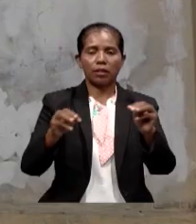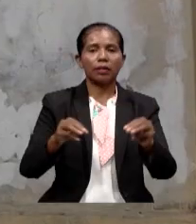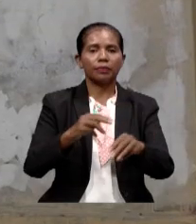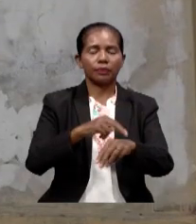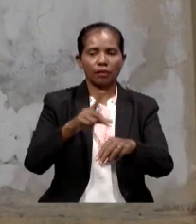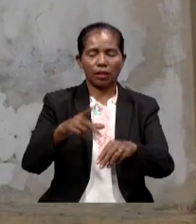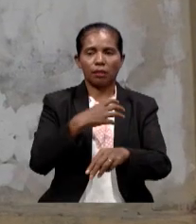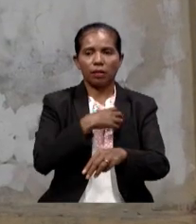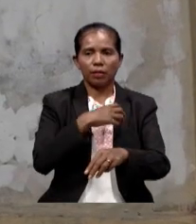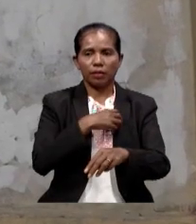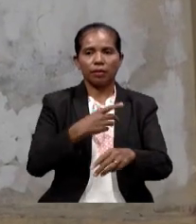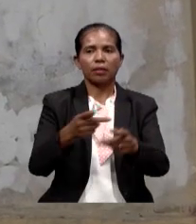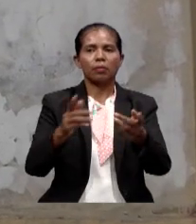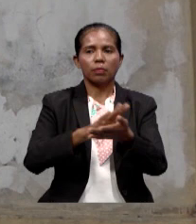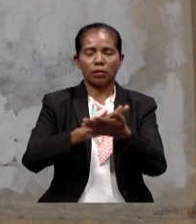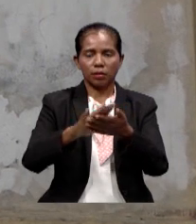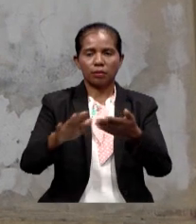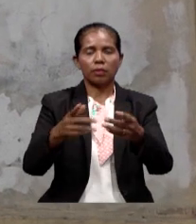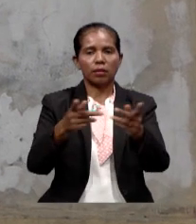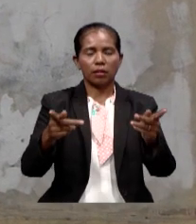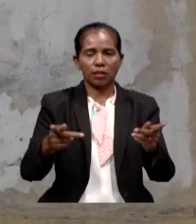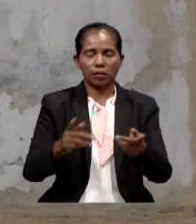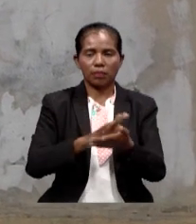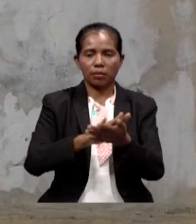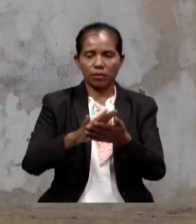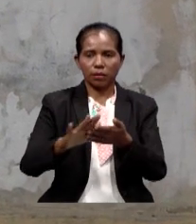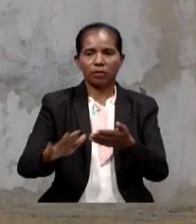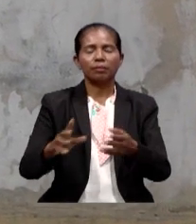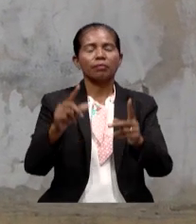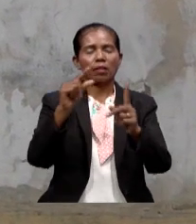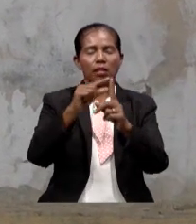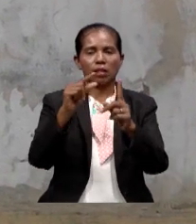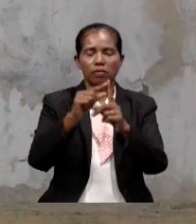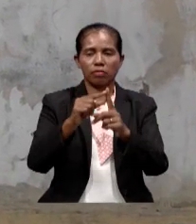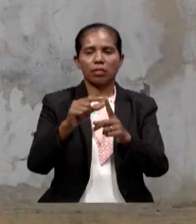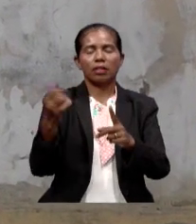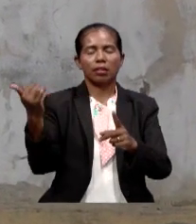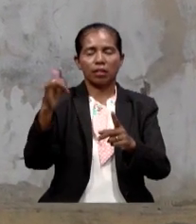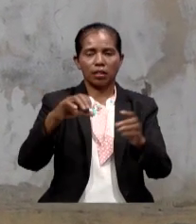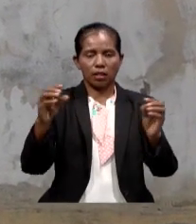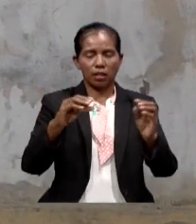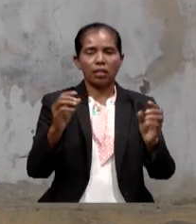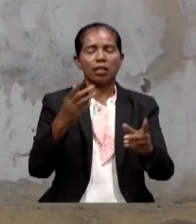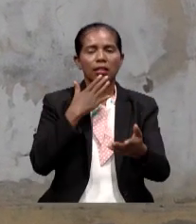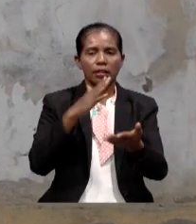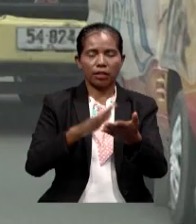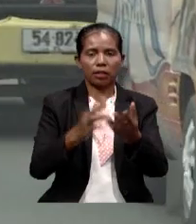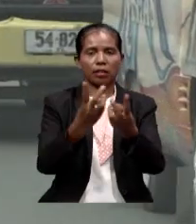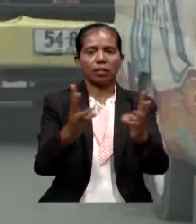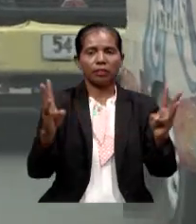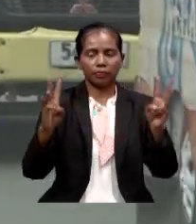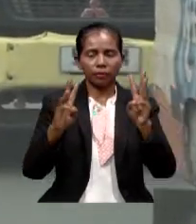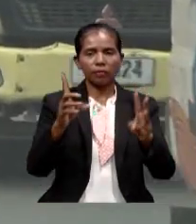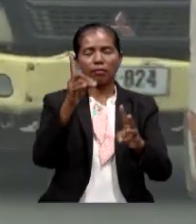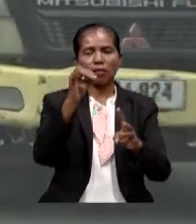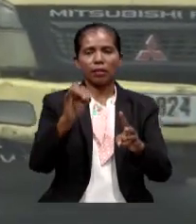ekipa saneamento municipio Dili halu mos limpeza hodi hamo liofuan la edukativu sira iha paredi lolon iha Capital Dili liu-liu